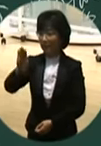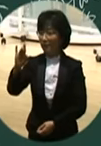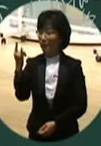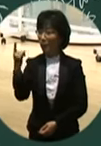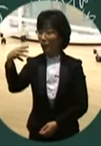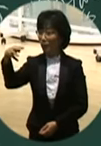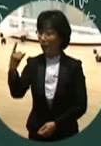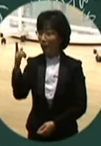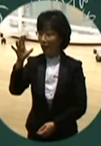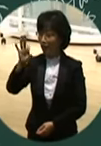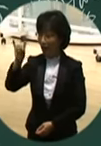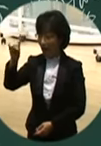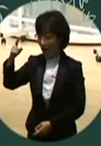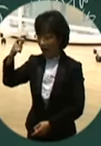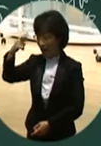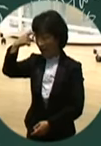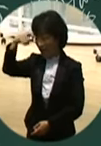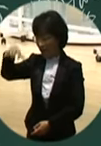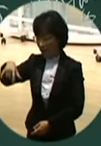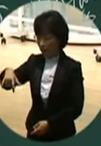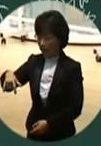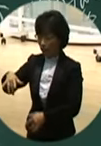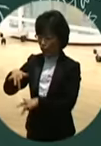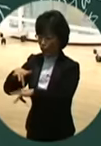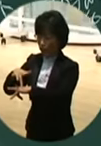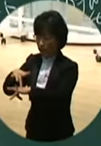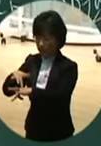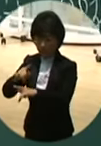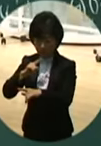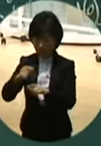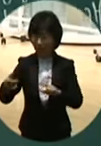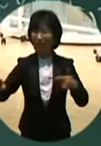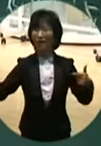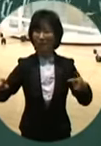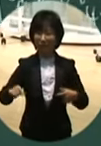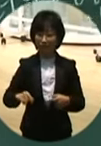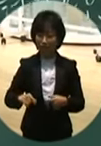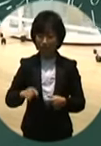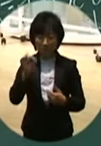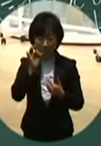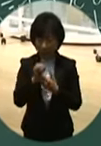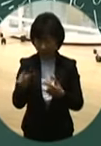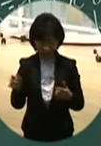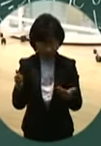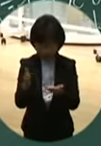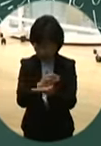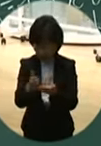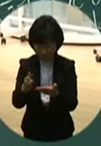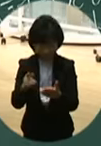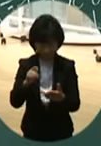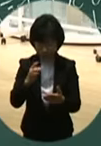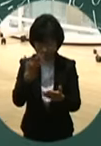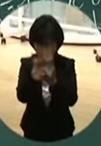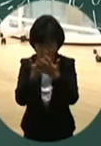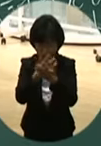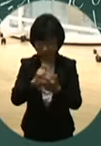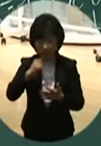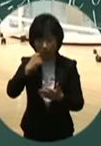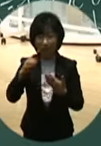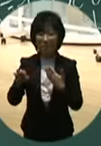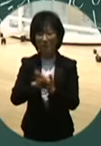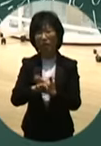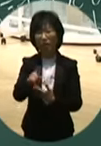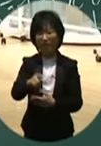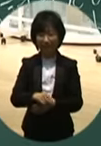you're unable to distinguish the talk about demons in the Bible and the talk about demons like Berea does, then you must study theology again. 어느 신학교